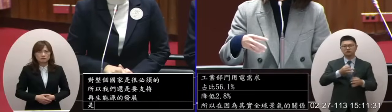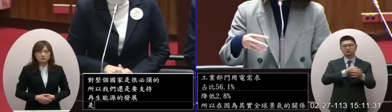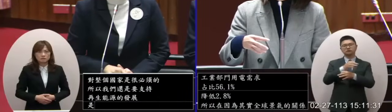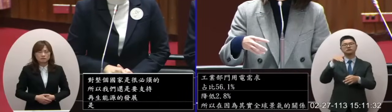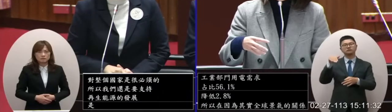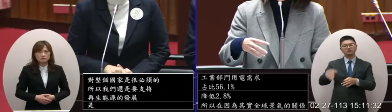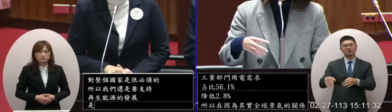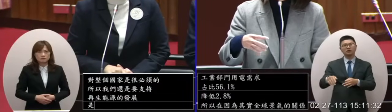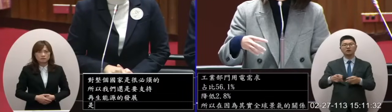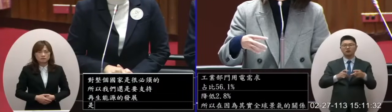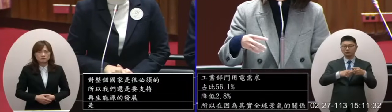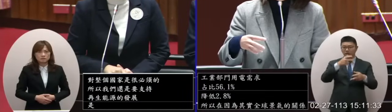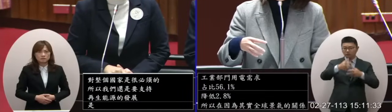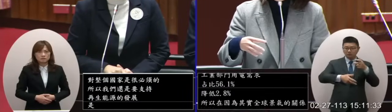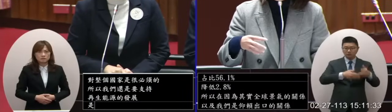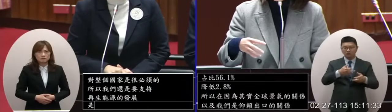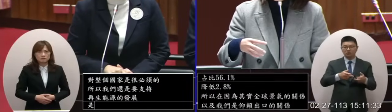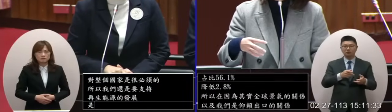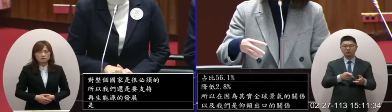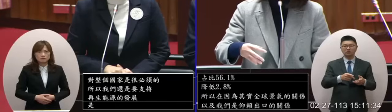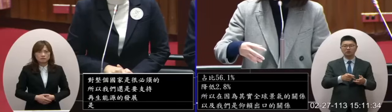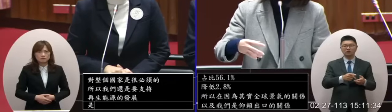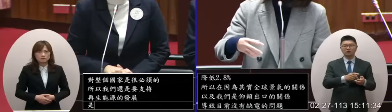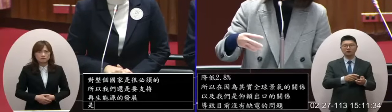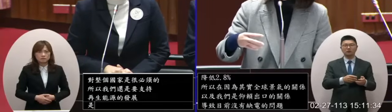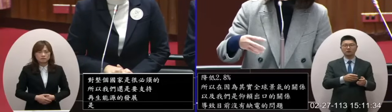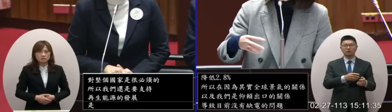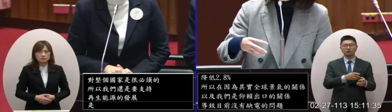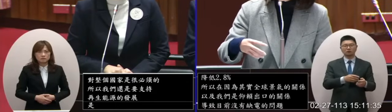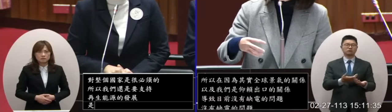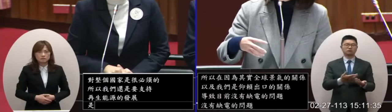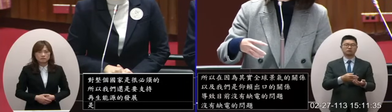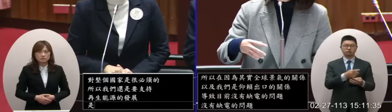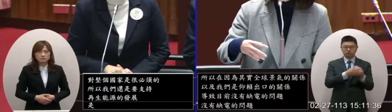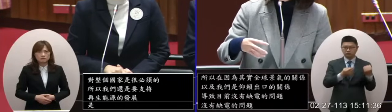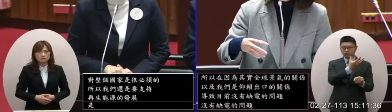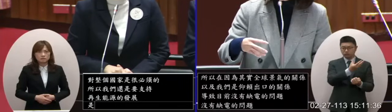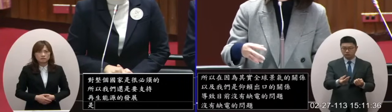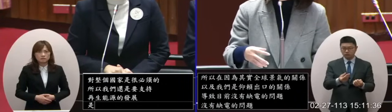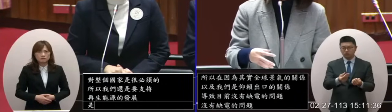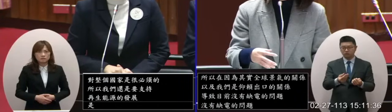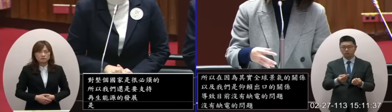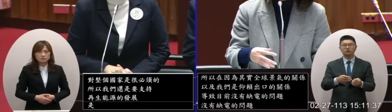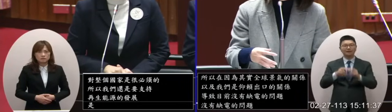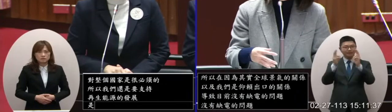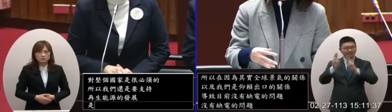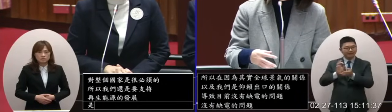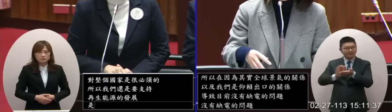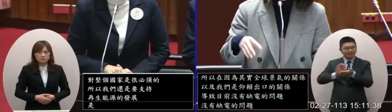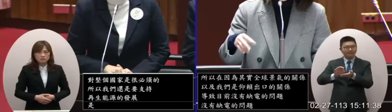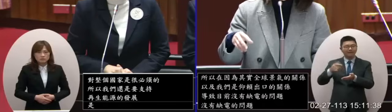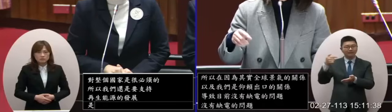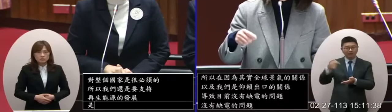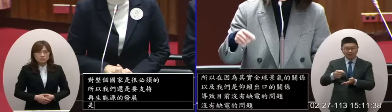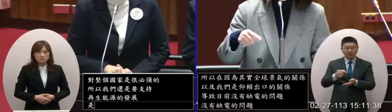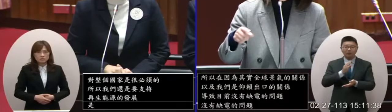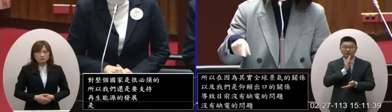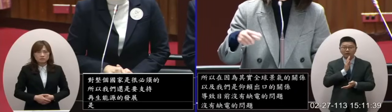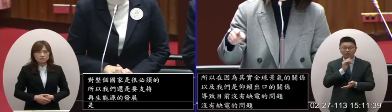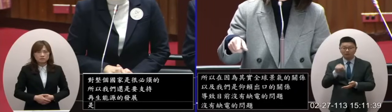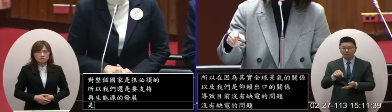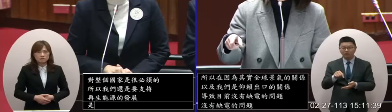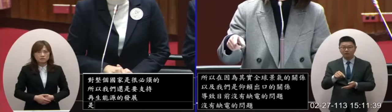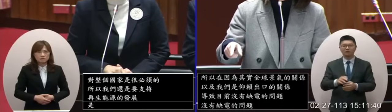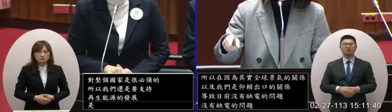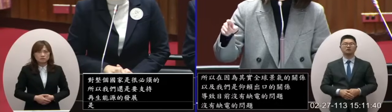那工厂的生产没有这么大的需求的情况下，所导致我们电力需求没有这么高的情况下，那是不是在